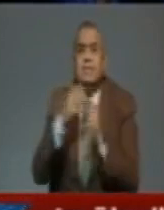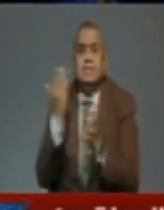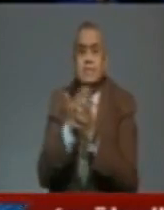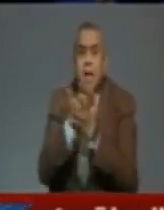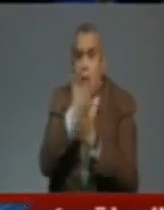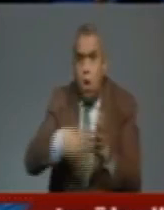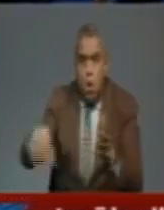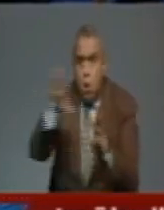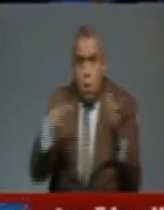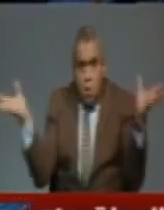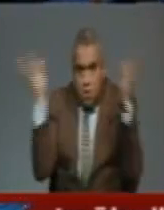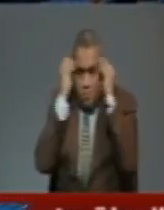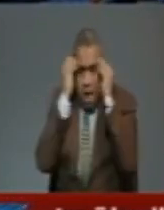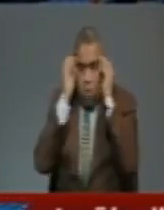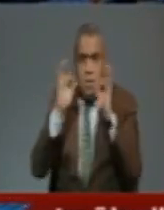ونشير